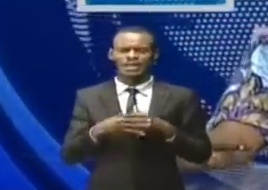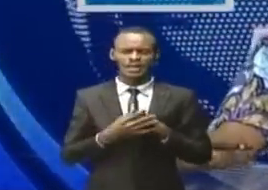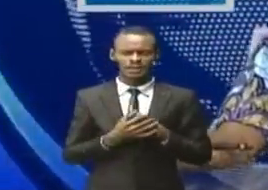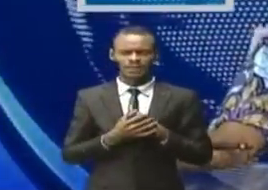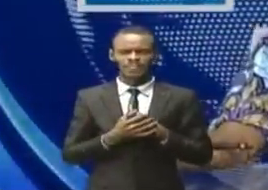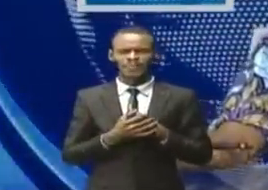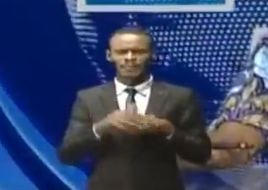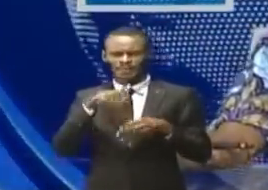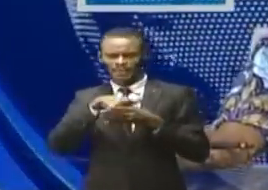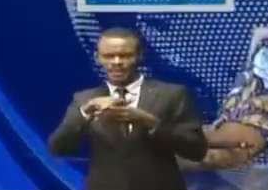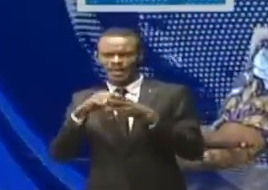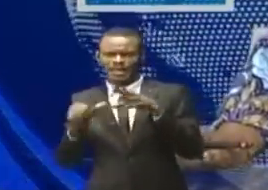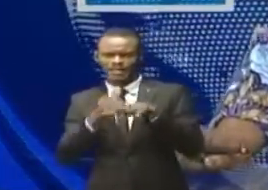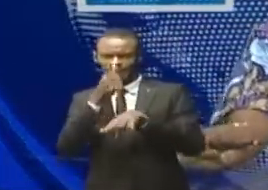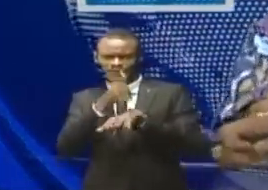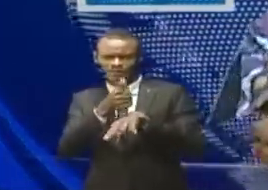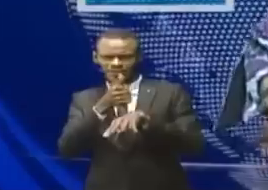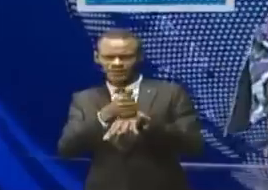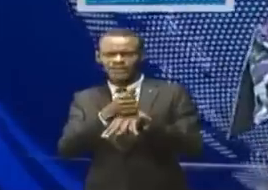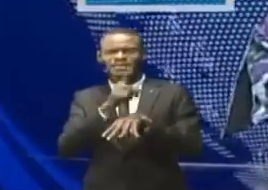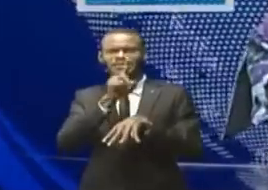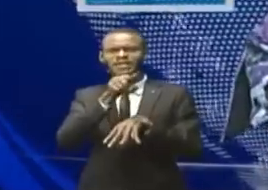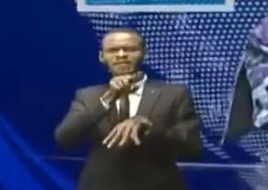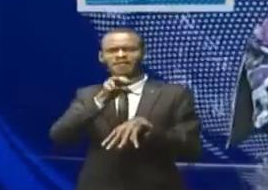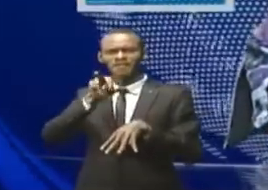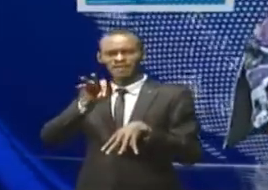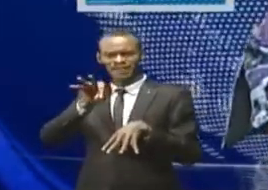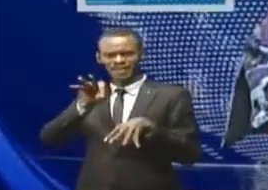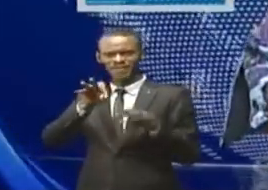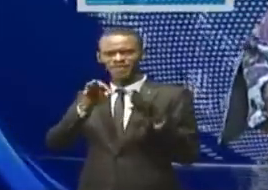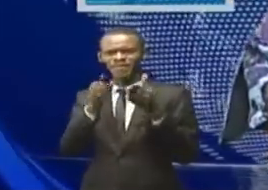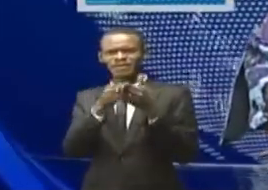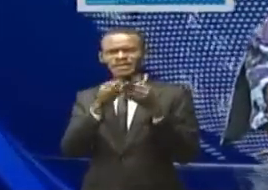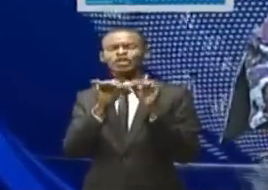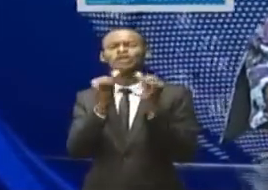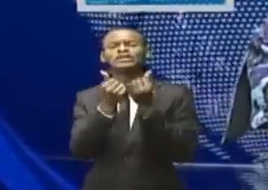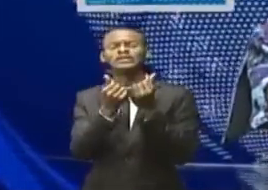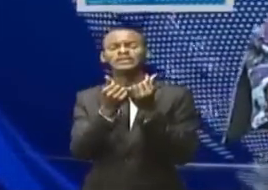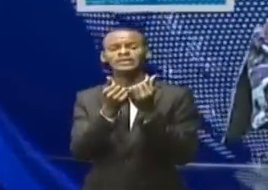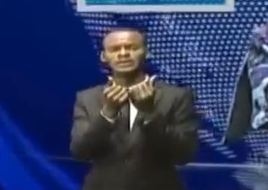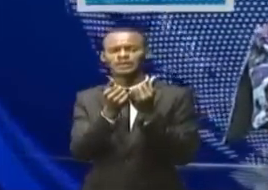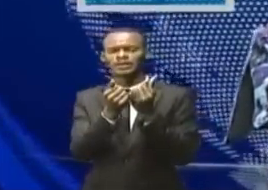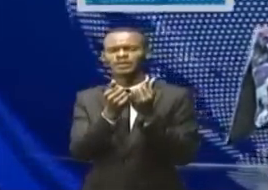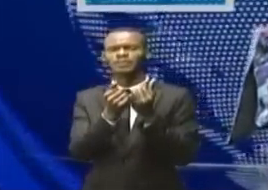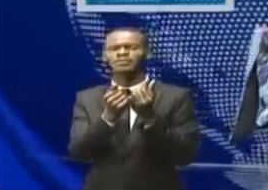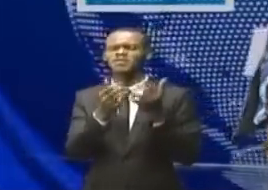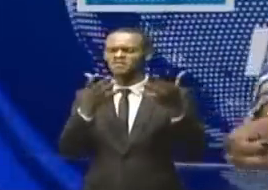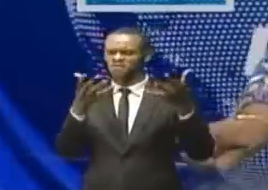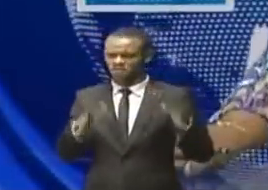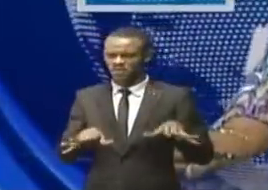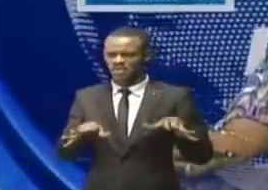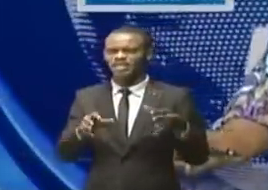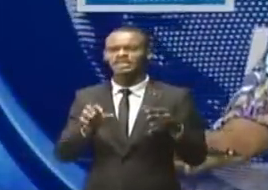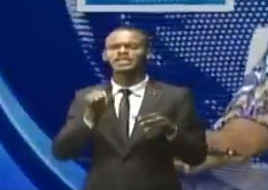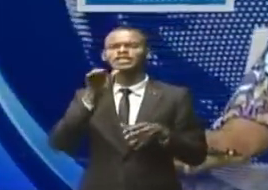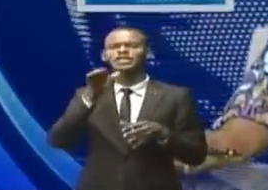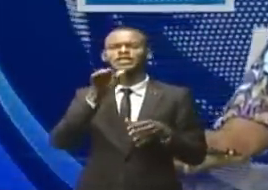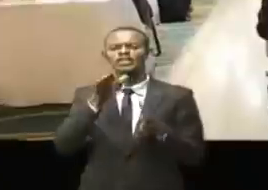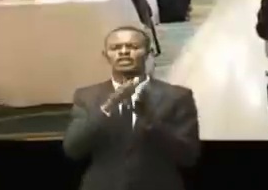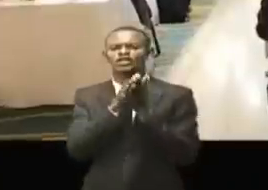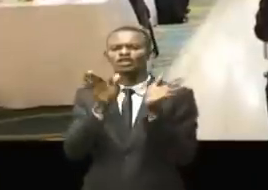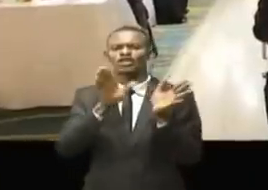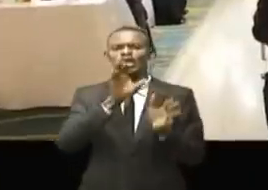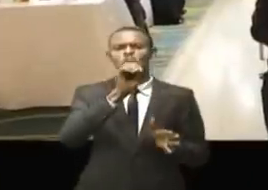de clôture de la 29e Assemblée générale de l'ARSO a été présidée par le directeur général de l'OCC, Jacques Mégie et Junior Bonioma.